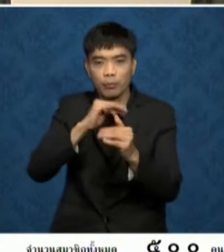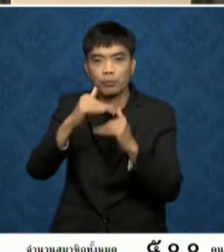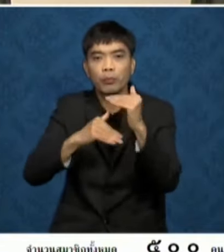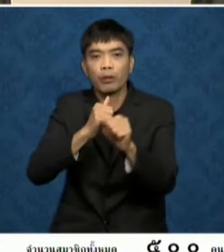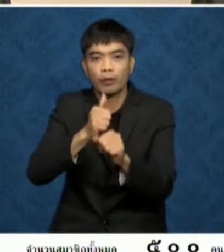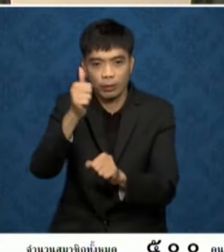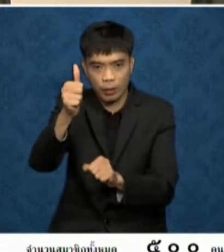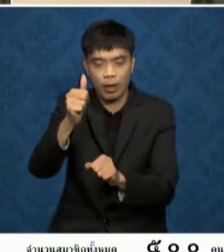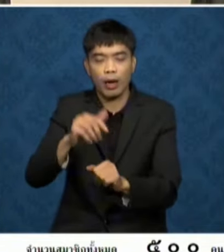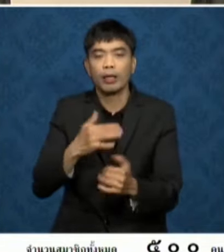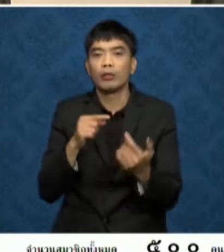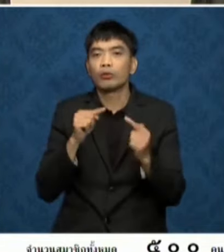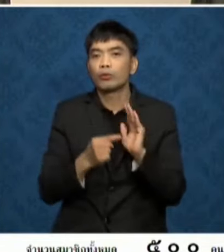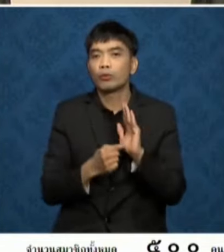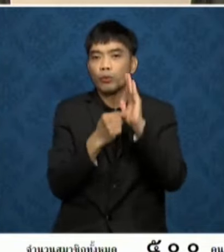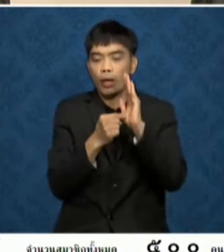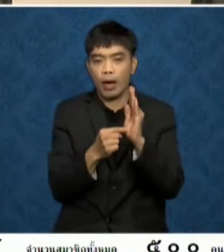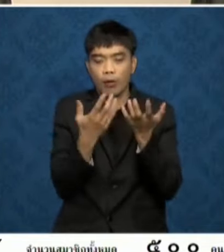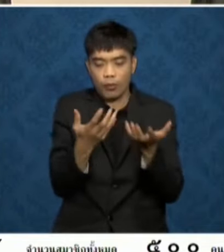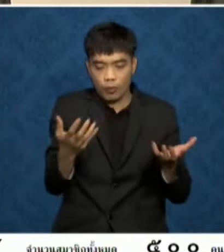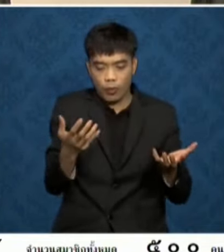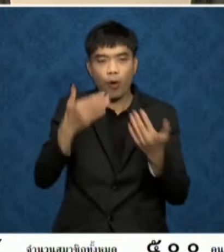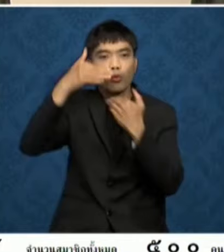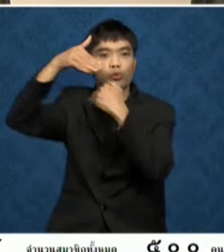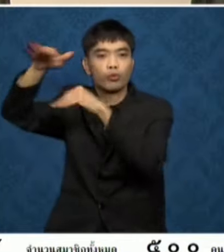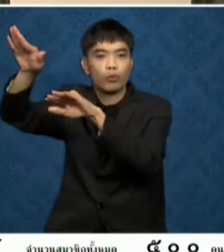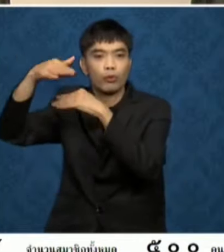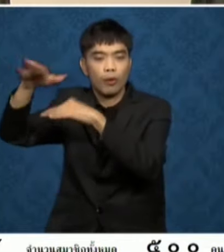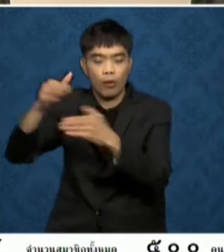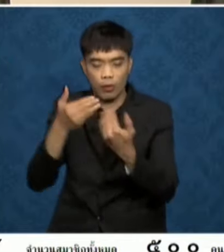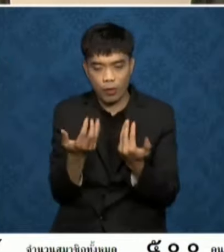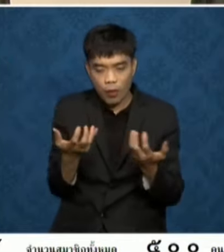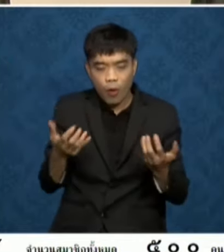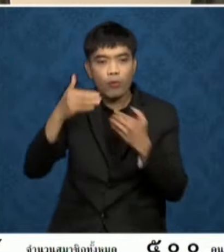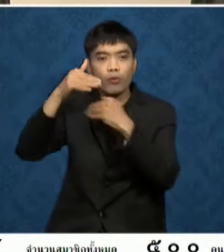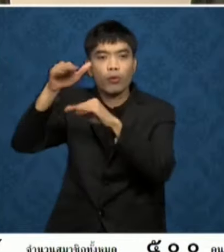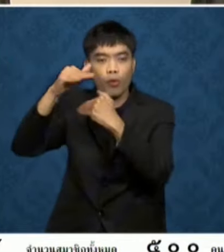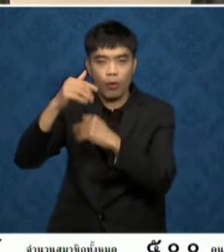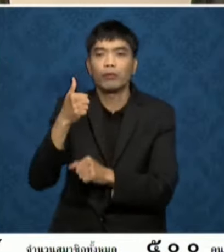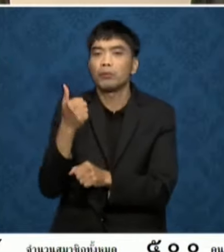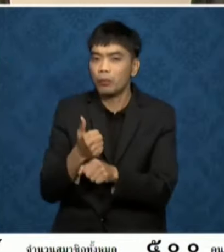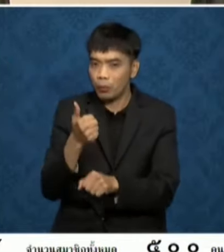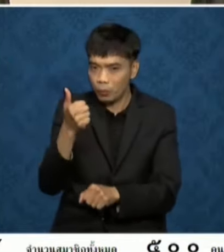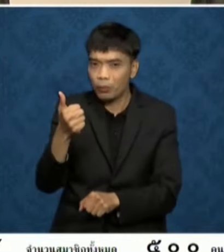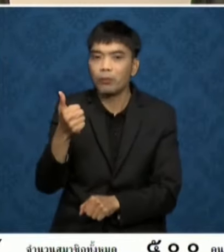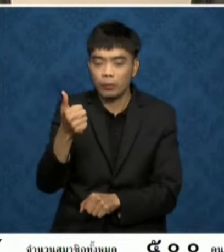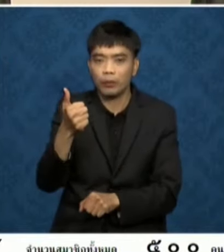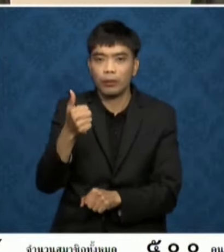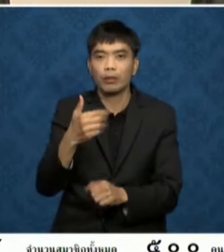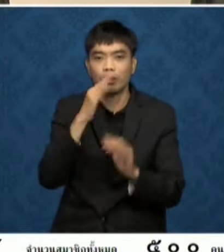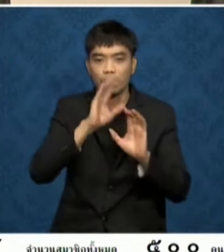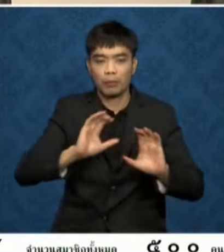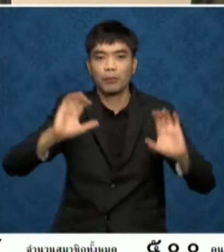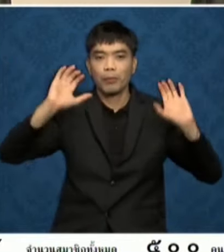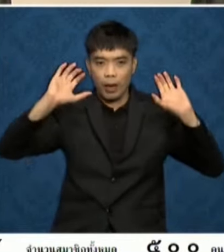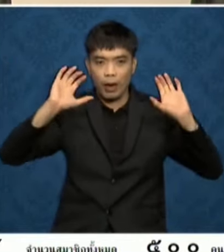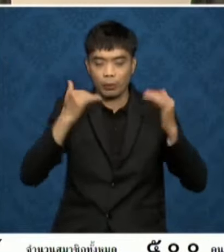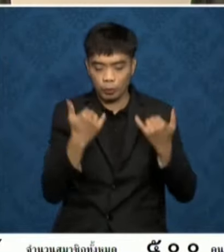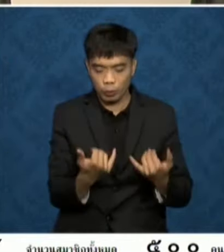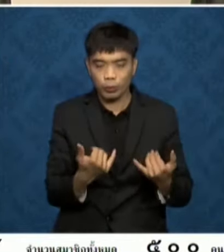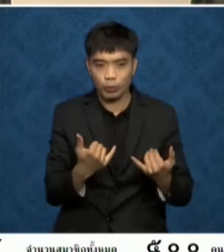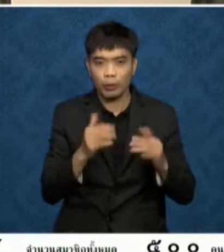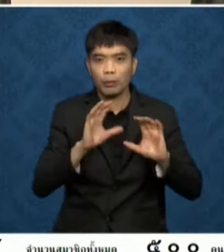มูลค่าการส่งออกนะคะซึ่งเป็นหนึ่งในเครื่องยนต์หลักของประเทศไทยซึ่งเราจะพบว่านะคะรัฐบาลปัจจุบันเนี่ย